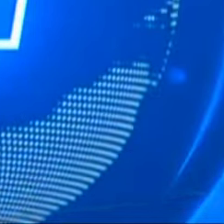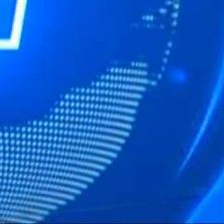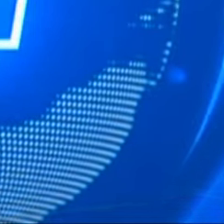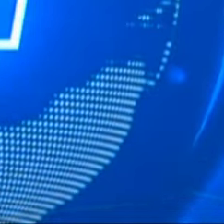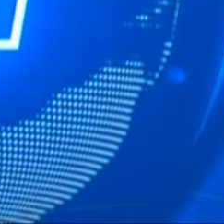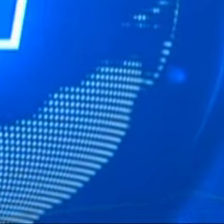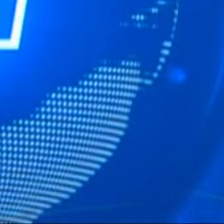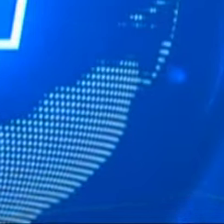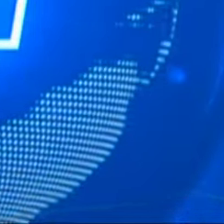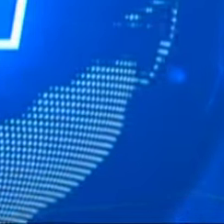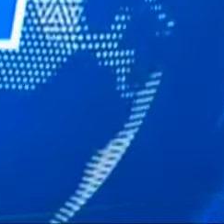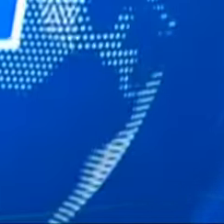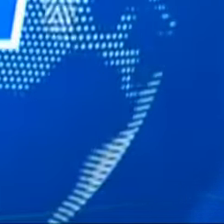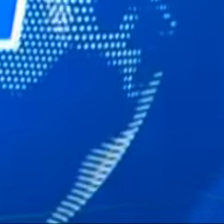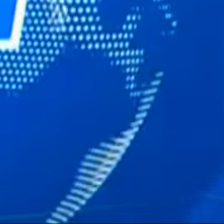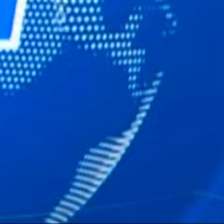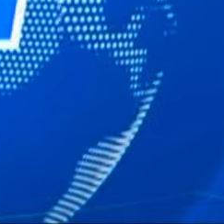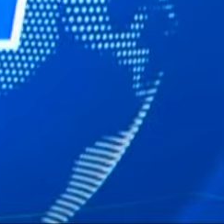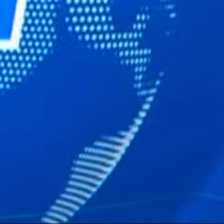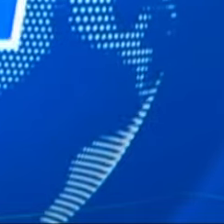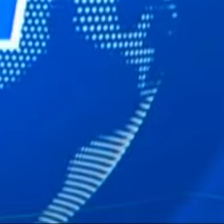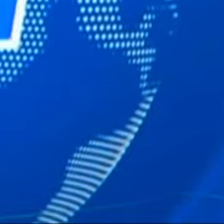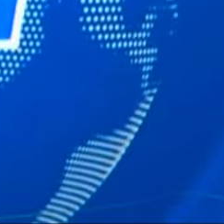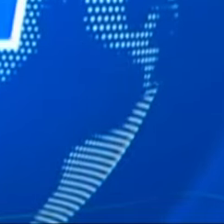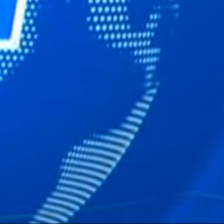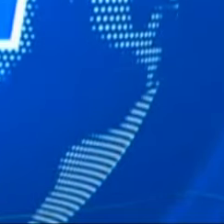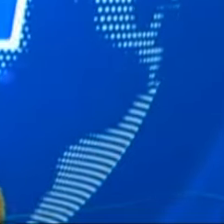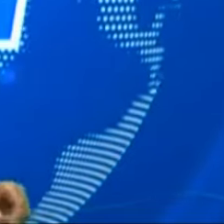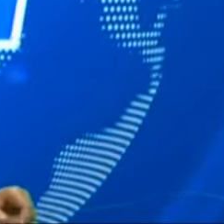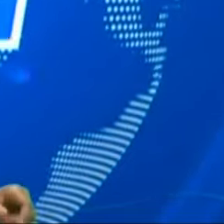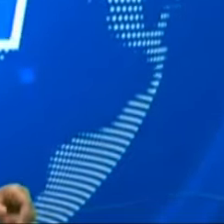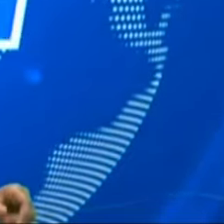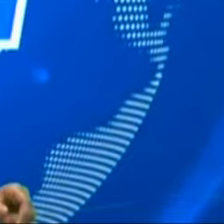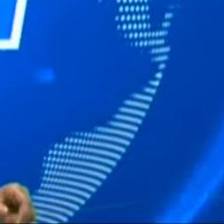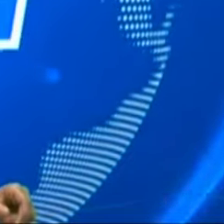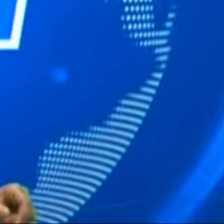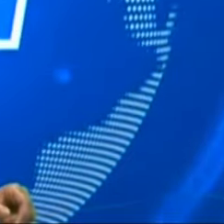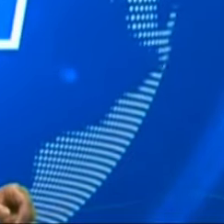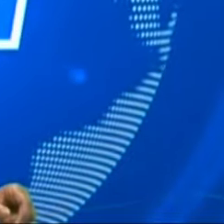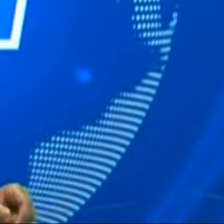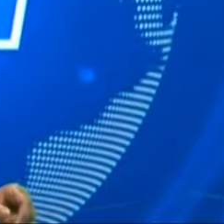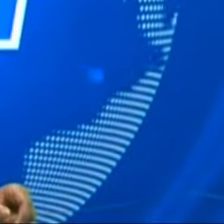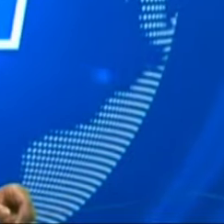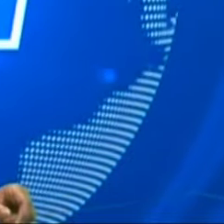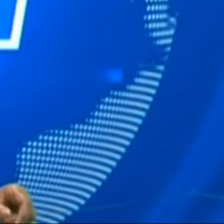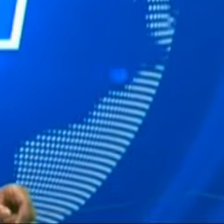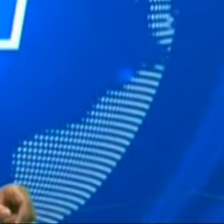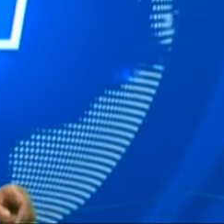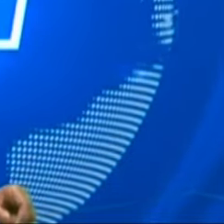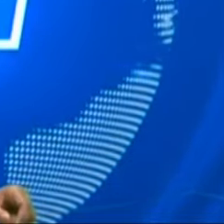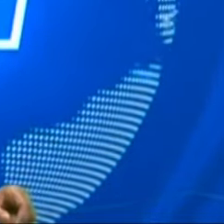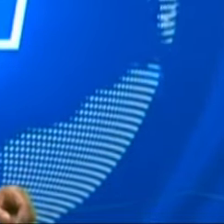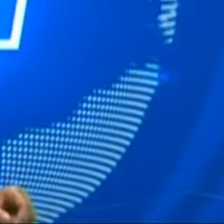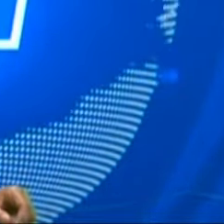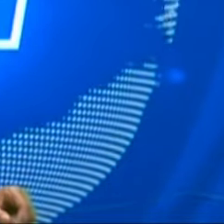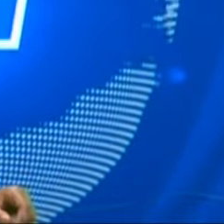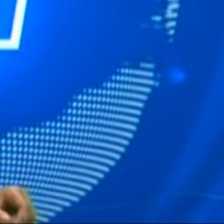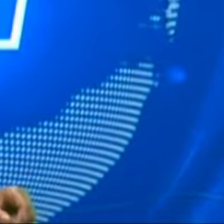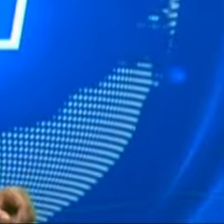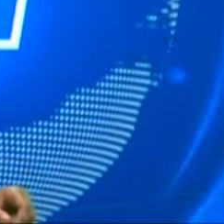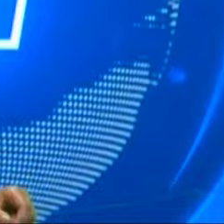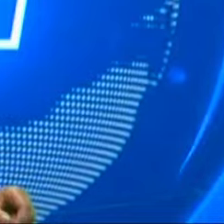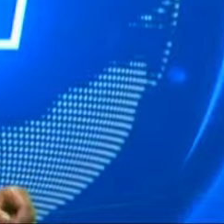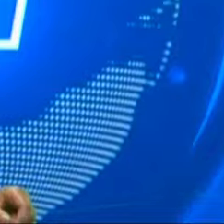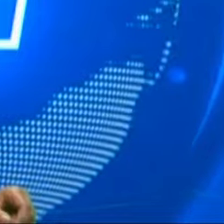Après le déchaînement des éléments de la nature à la base d'un glissement des terrains dans les villages Buhozi, province du Sud Kivu, les